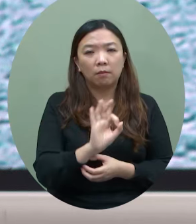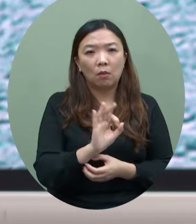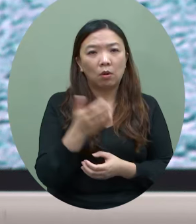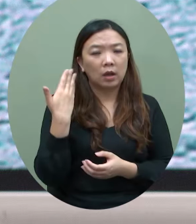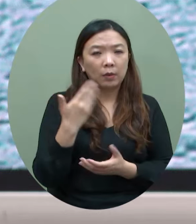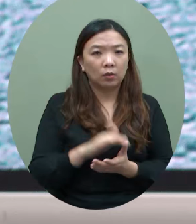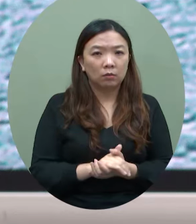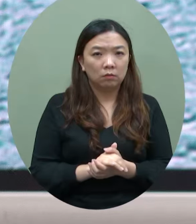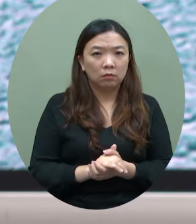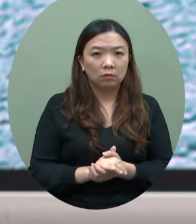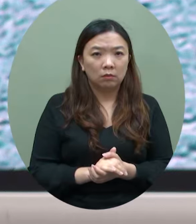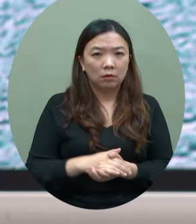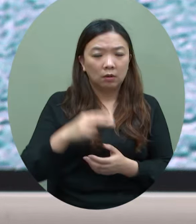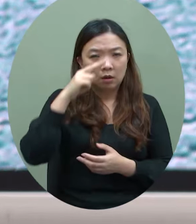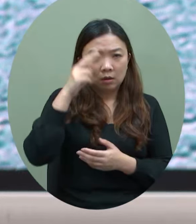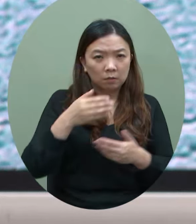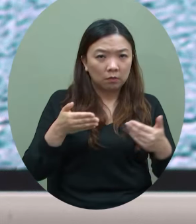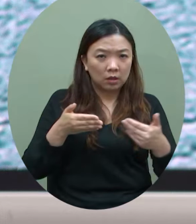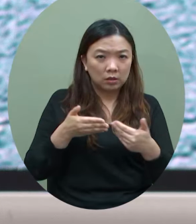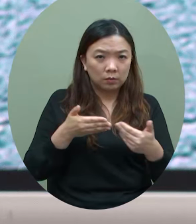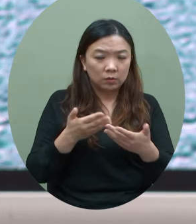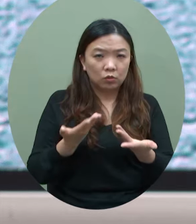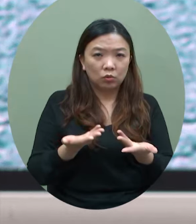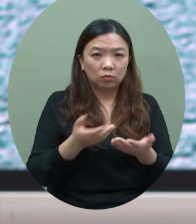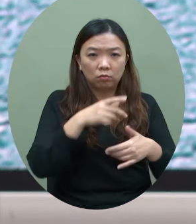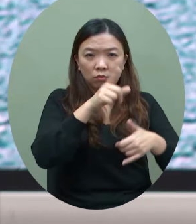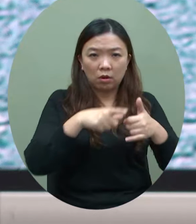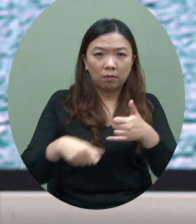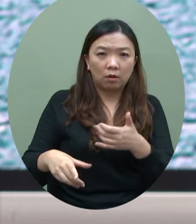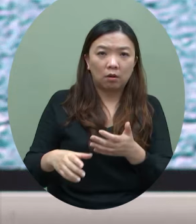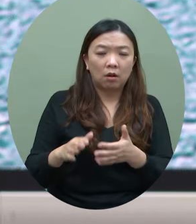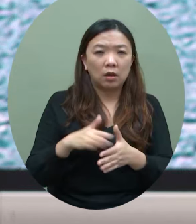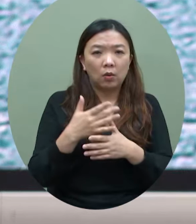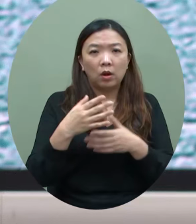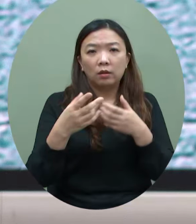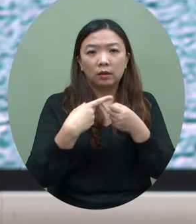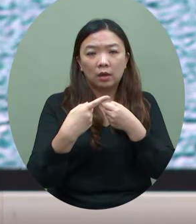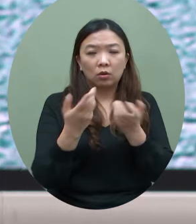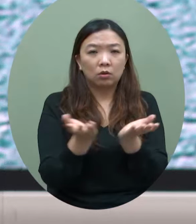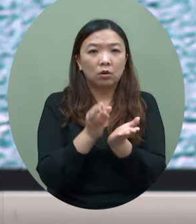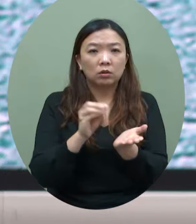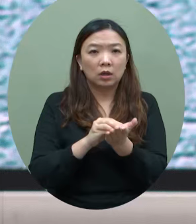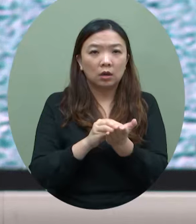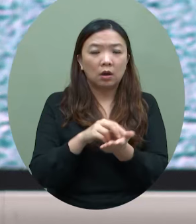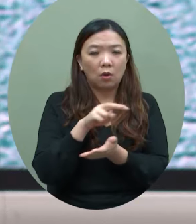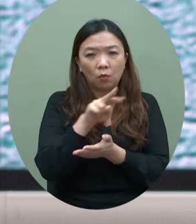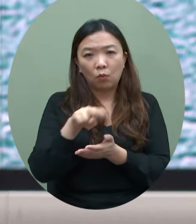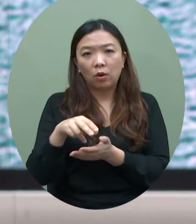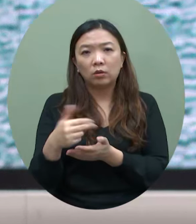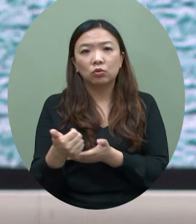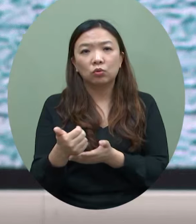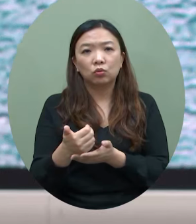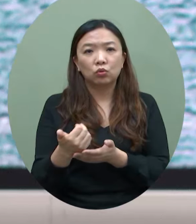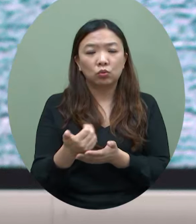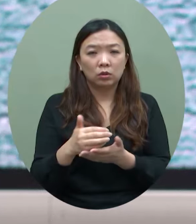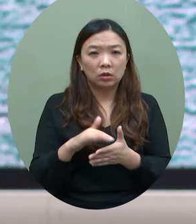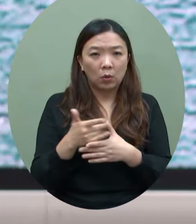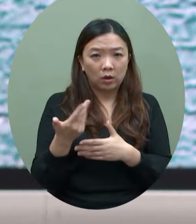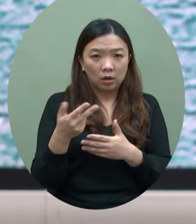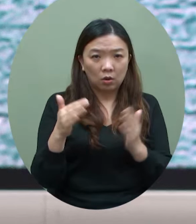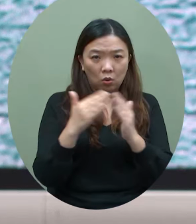密切接觸者就佢，因為第一個確診嗰時已經係揾咗噶啦嚇，因為佢都係同一個屋企咁樣咯